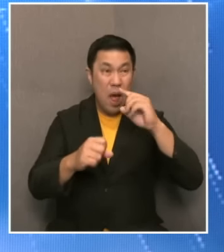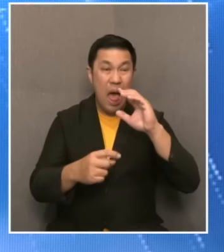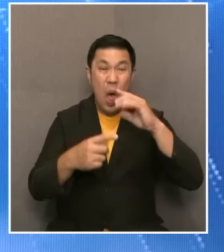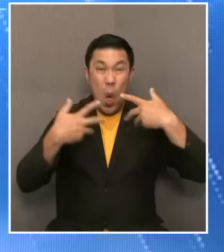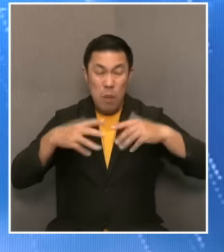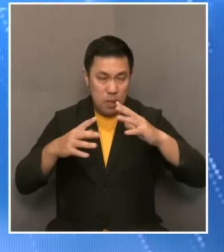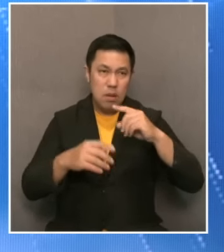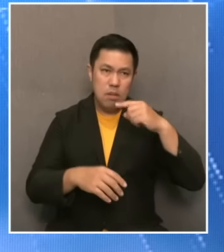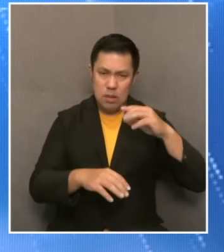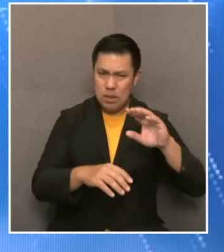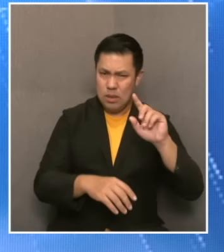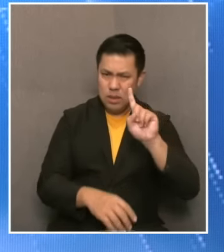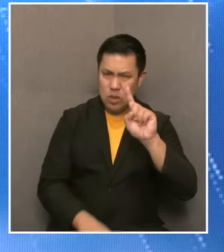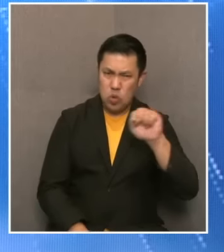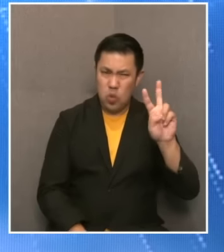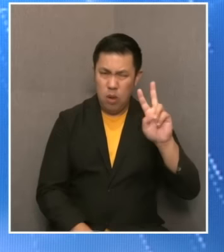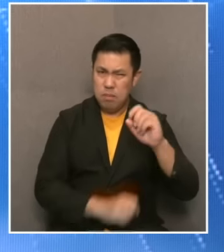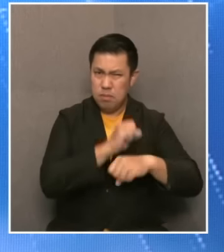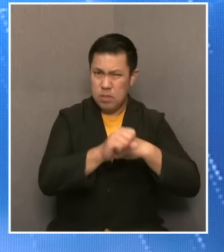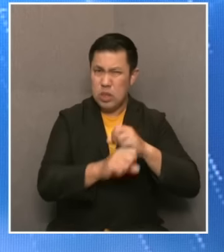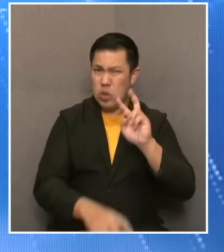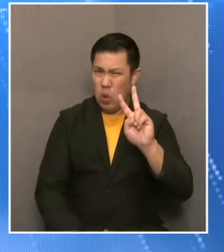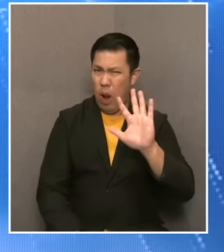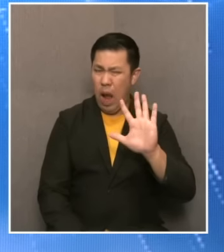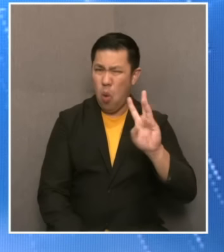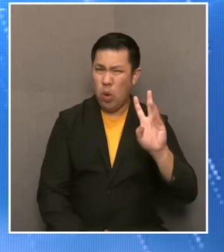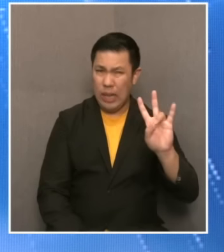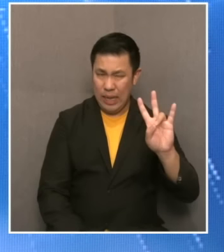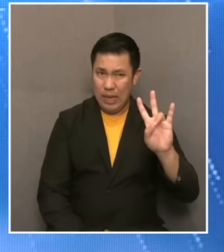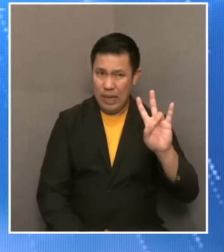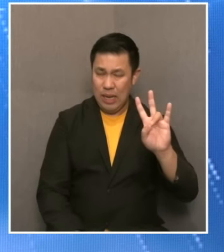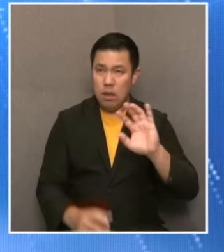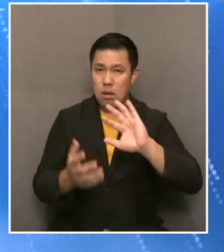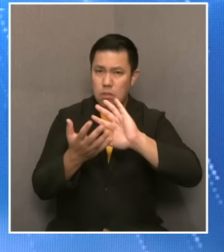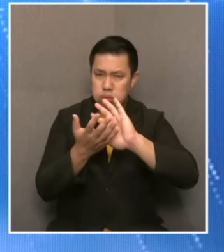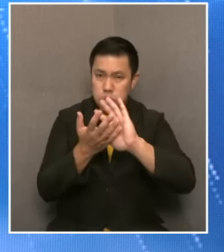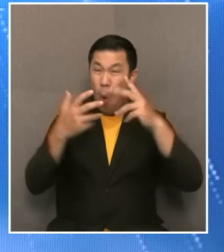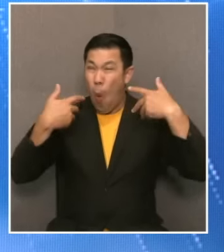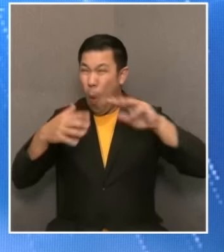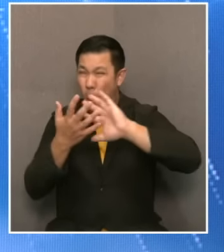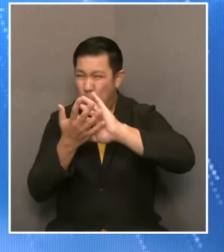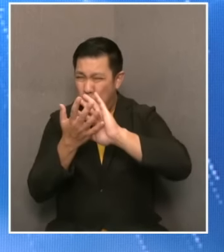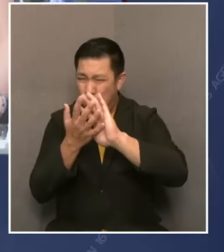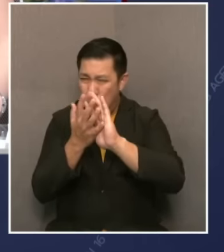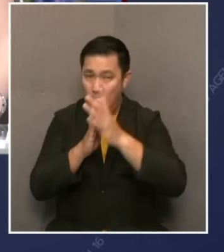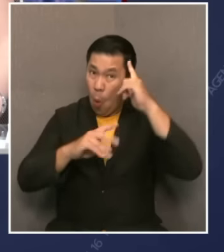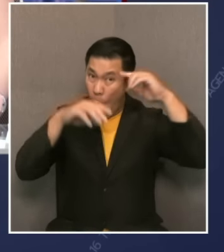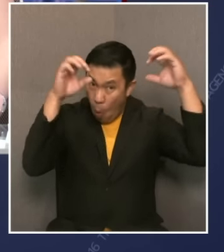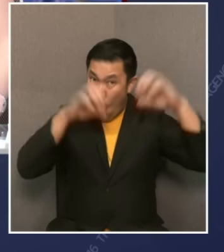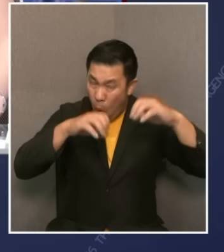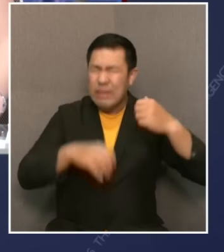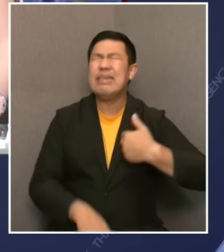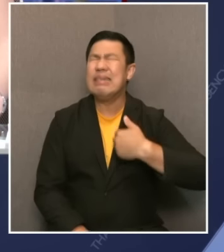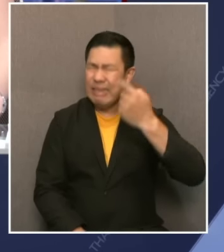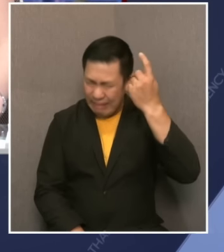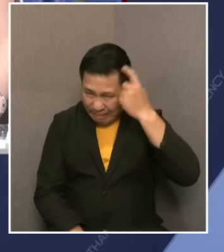ปีนี้นะครับปี2567ซึ่งตอนนี้เนี่ยภาวะเอลนินโญกำลังเป็นกลางแล้วก็เข้าสู่ลานินญาก็เลยมีการคาดการณ์กันแล้วครับพี่ลิซ่าคุ